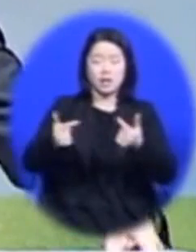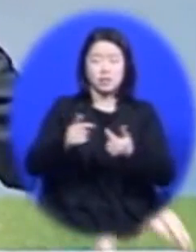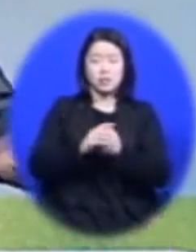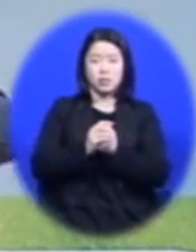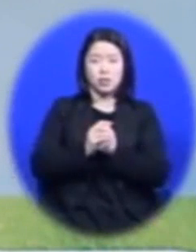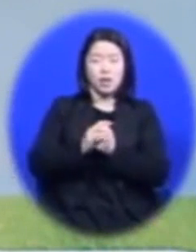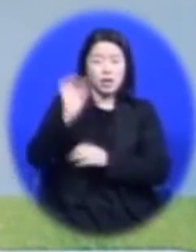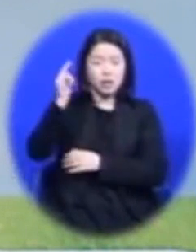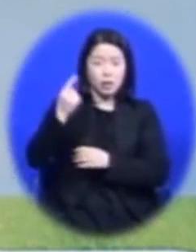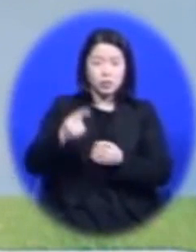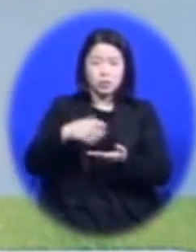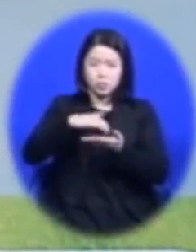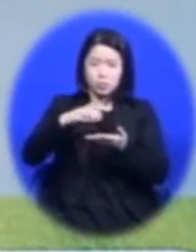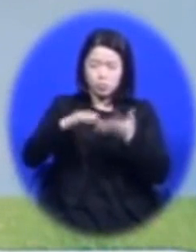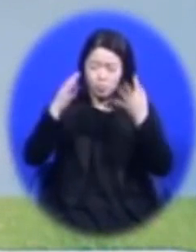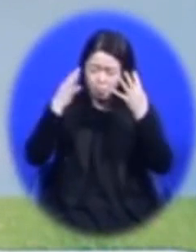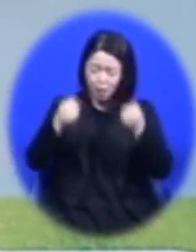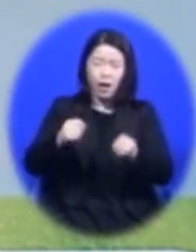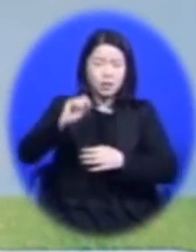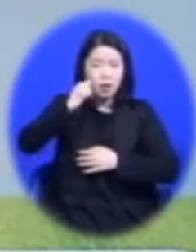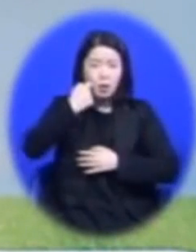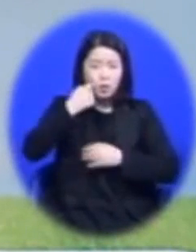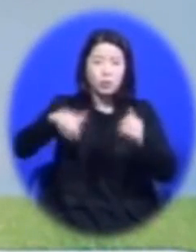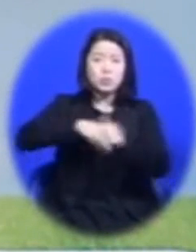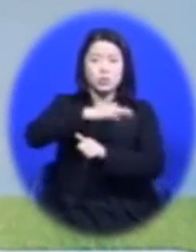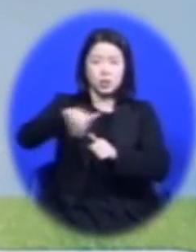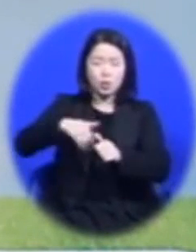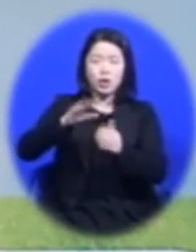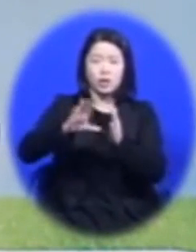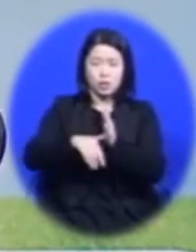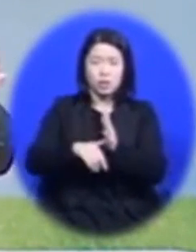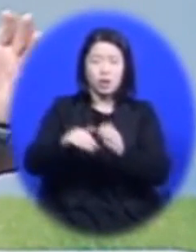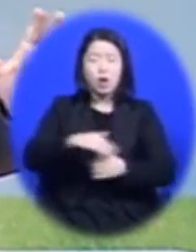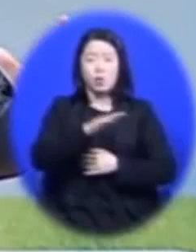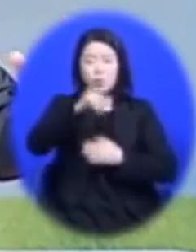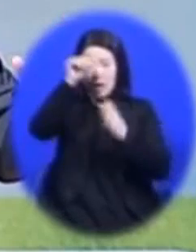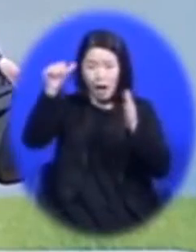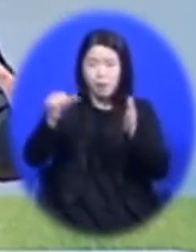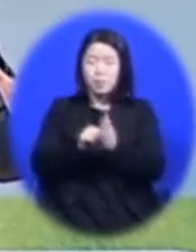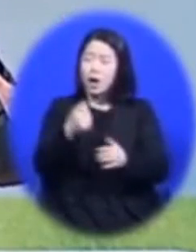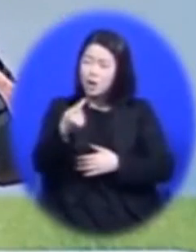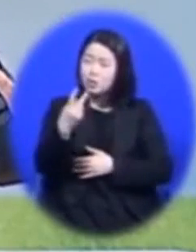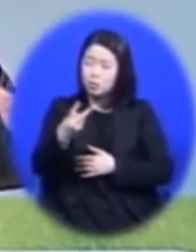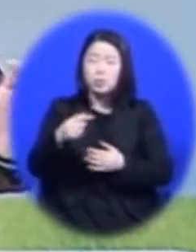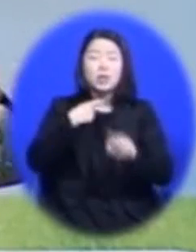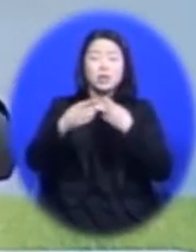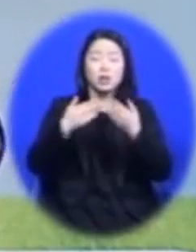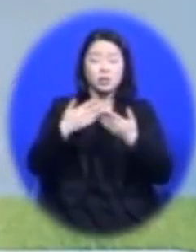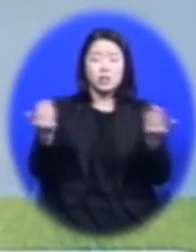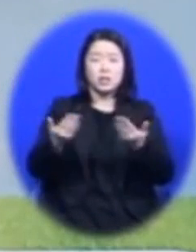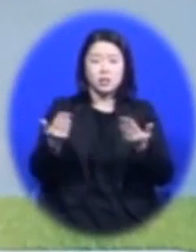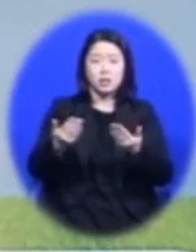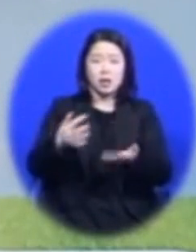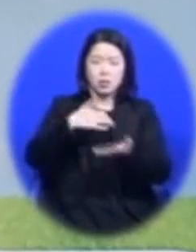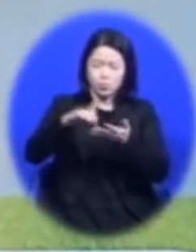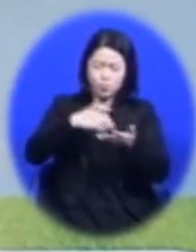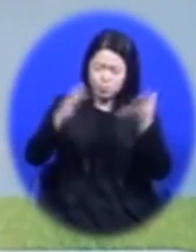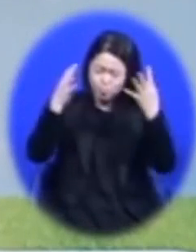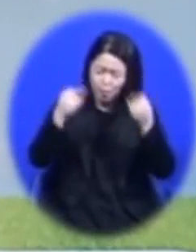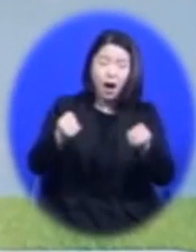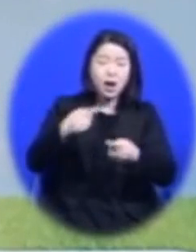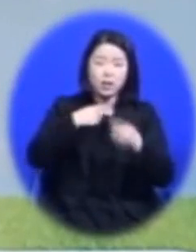다윗은 수도 없는 어려운 상황에, 우리는 평생 한두 번 겪을까 말까 하는 일을 다윗은 수도 없이